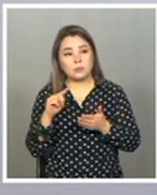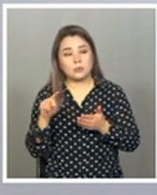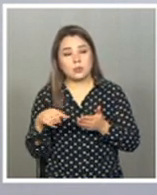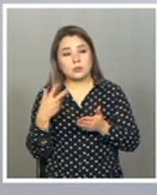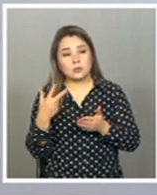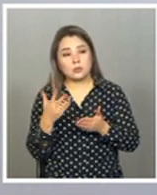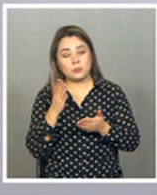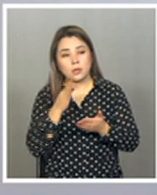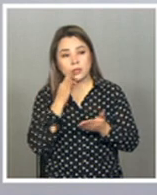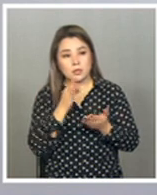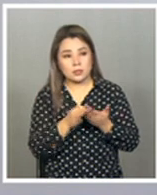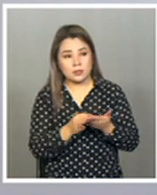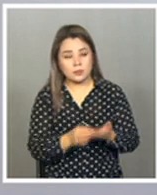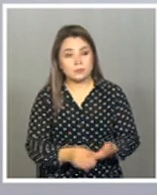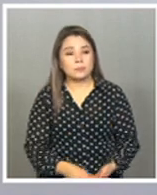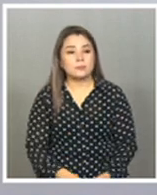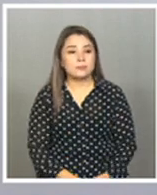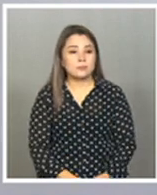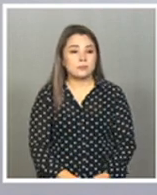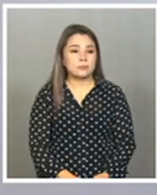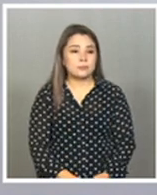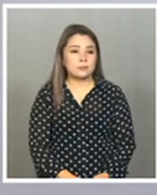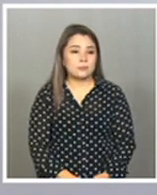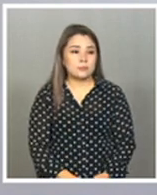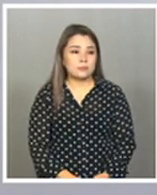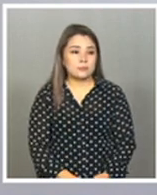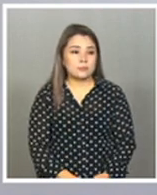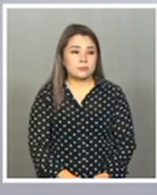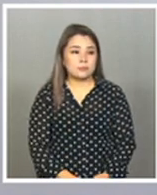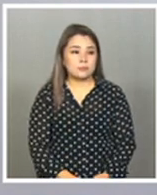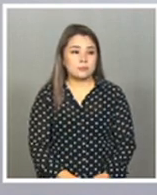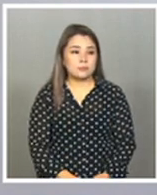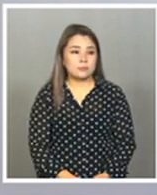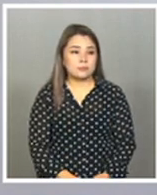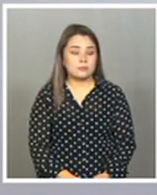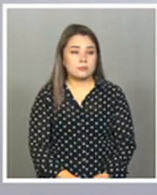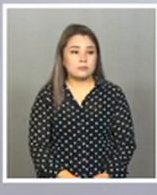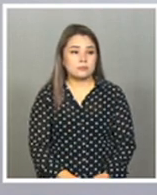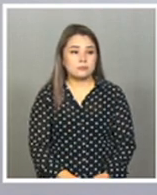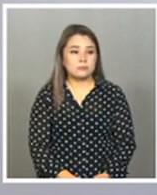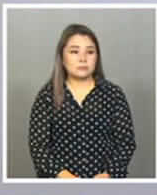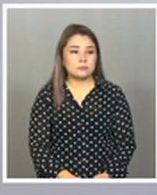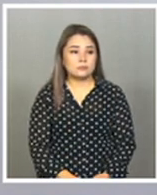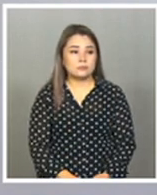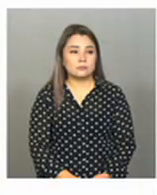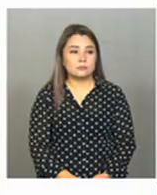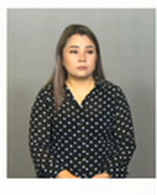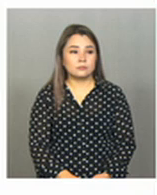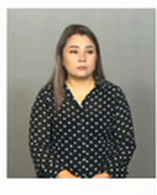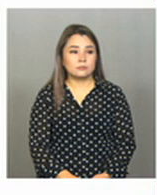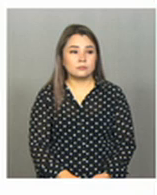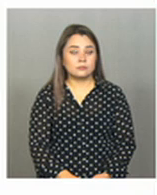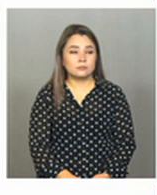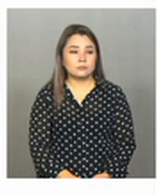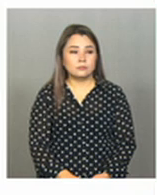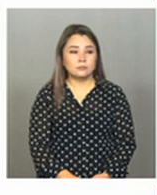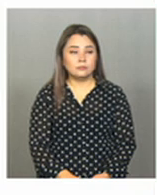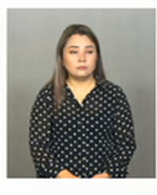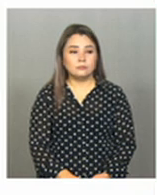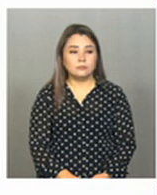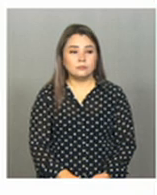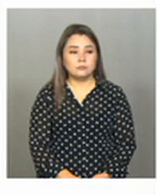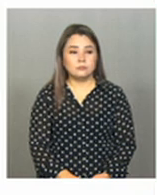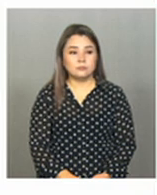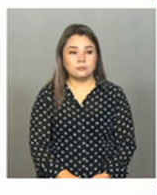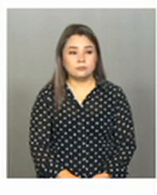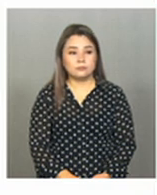21,13 деген сан аламыз. Үшінші өрнек минус 3,9-дан 1 көбейту минус